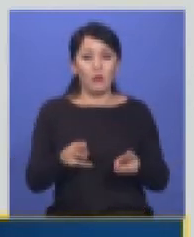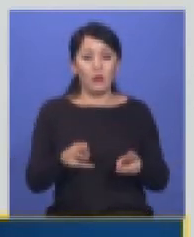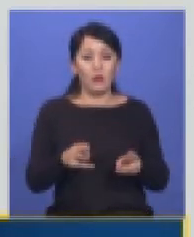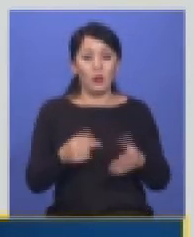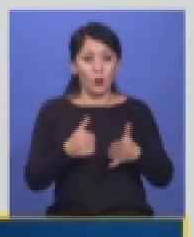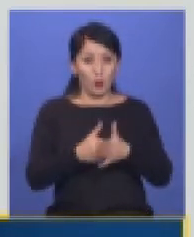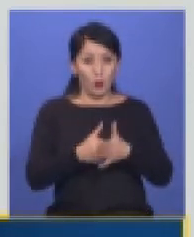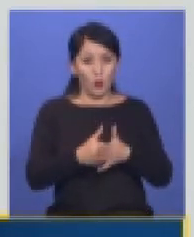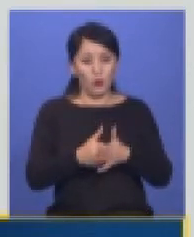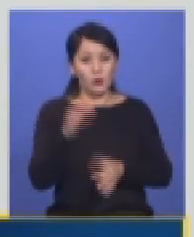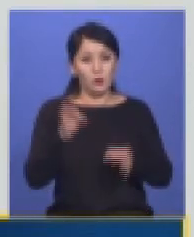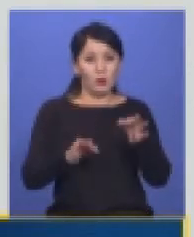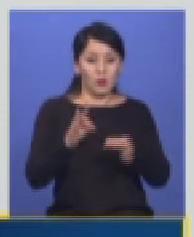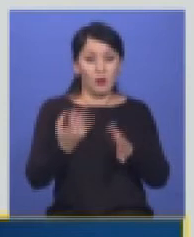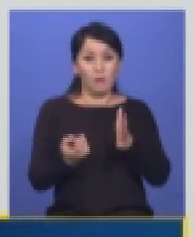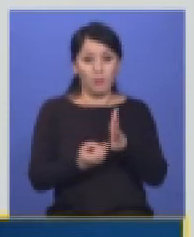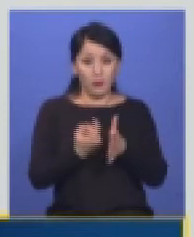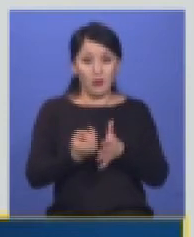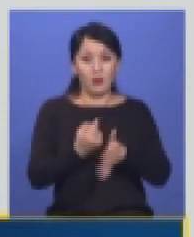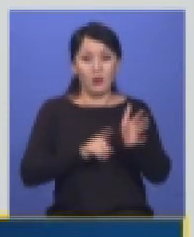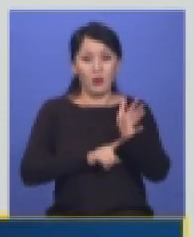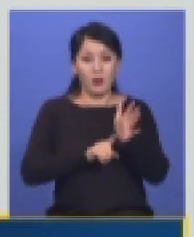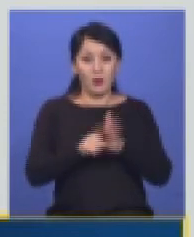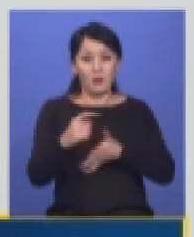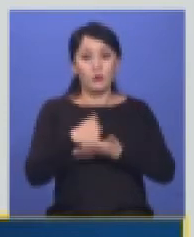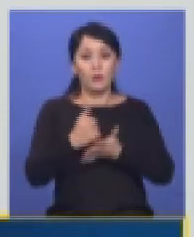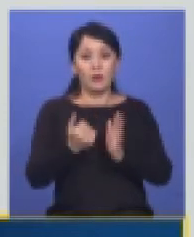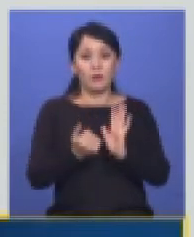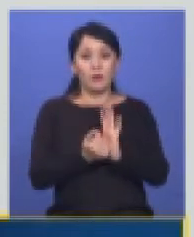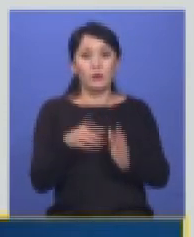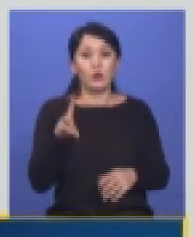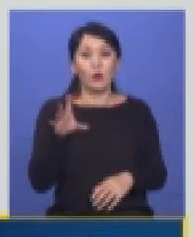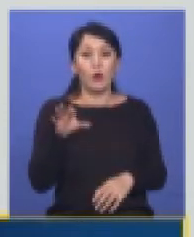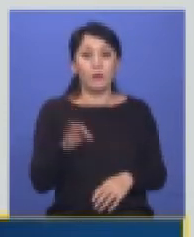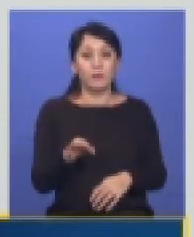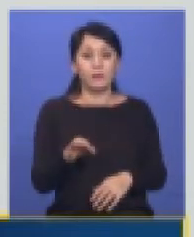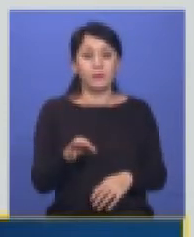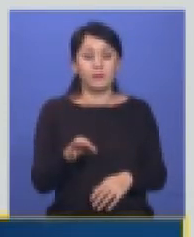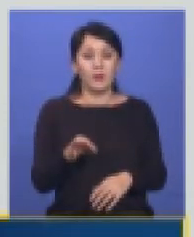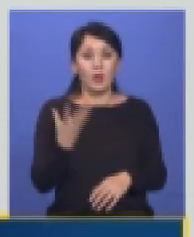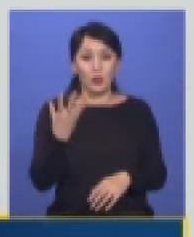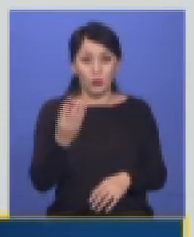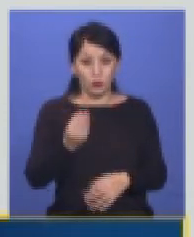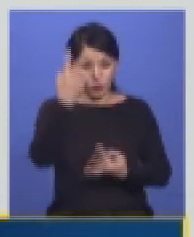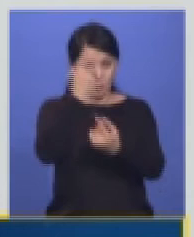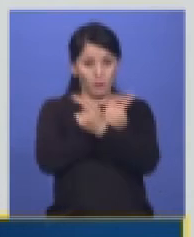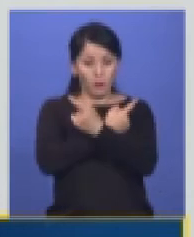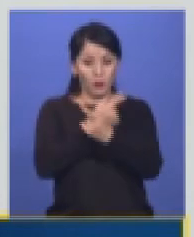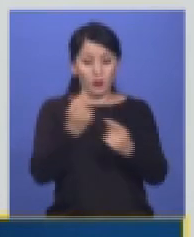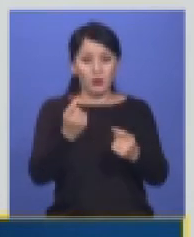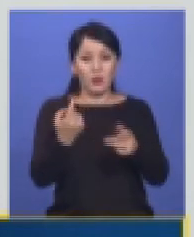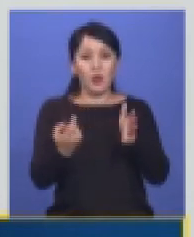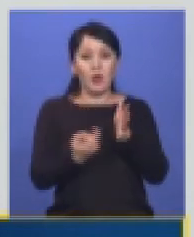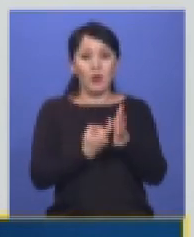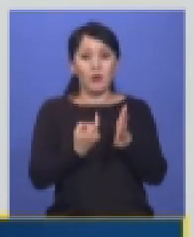сотқа дейінгі тергеп-тексеру жүргізілуде, оны растаймыз. Бірақ та қосымша ақпарат жаңағы